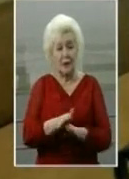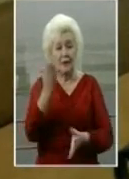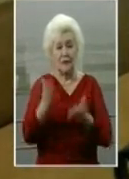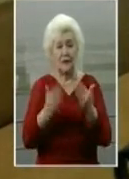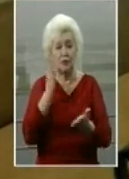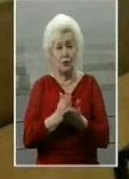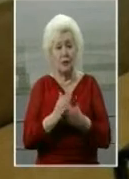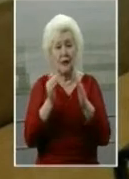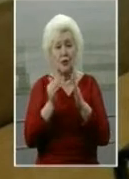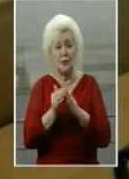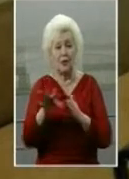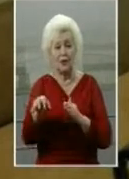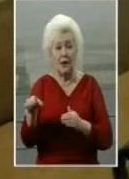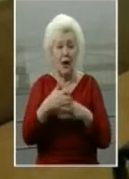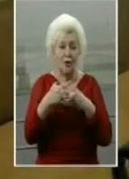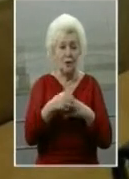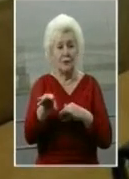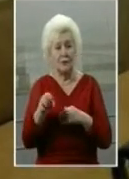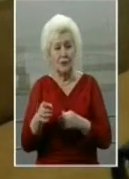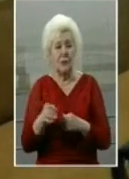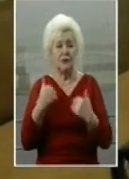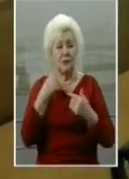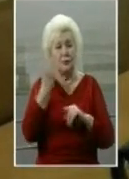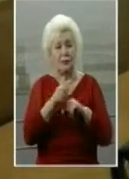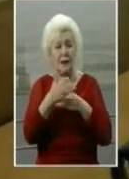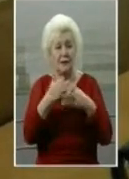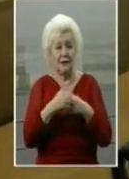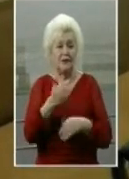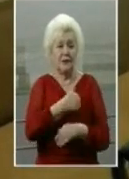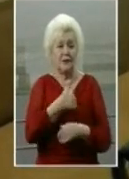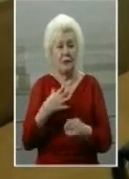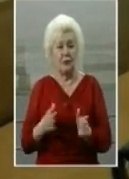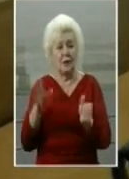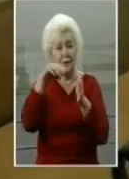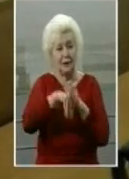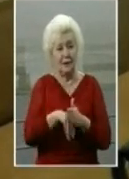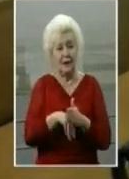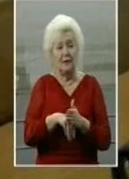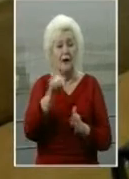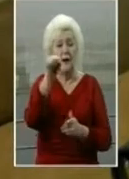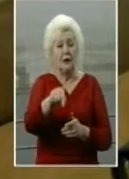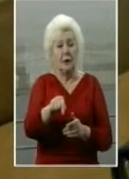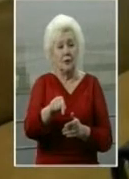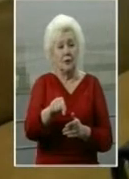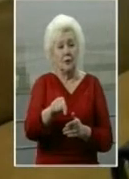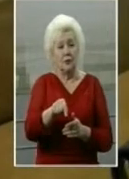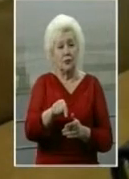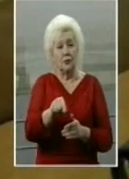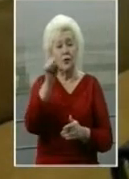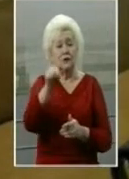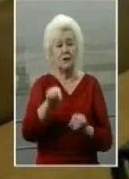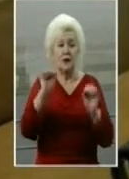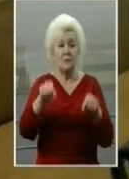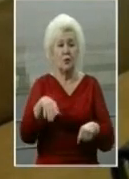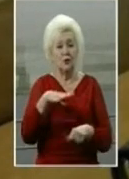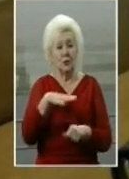є домашні тварини, ми дуже сподіваємося, що наша кішка захоче до нас приєднатися, то це